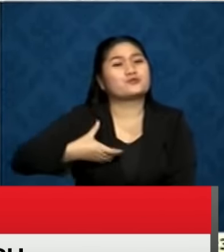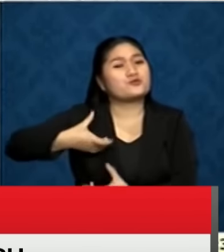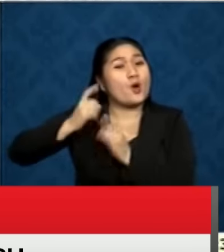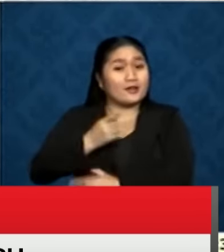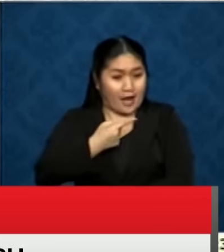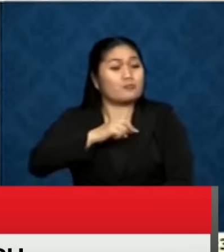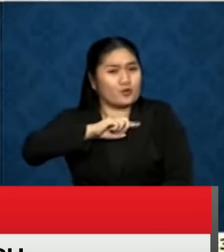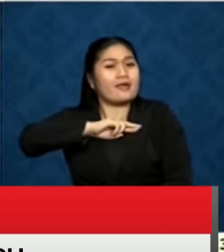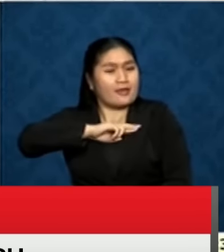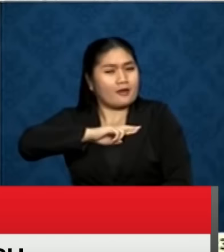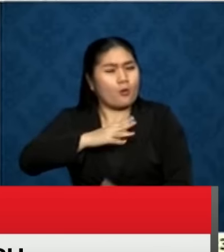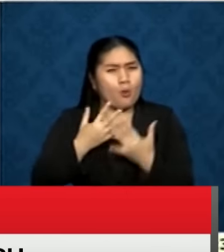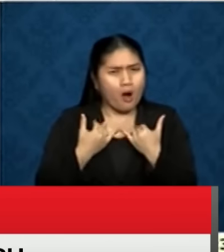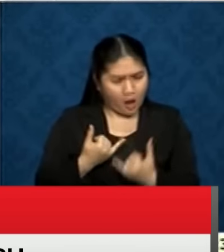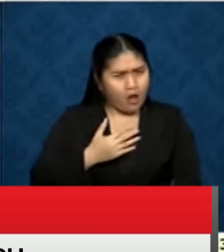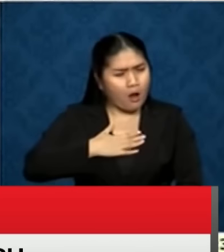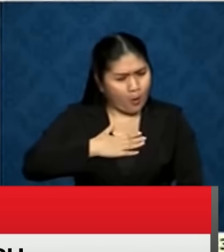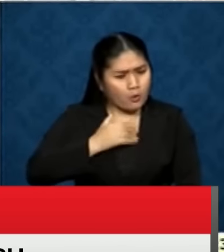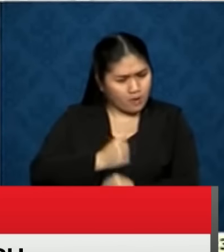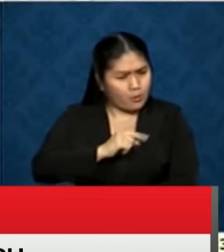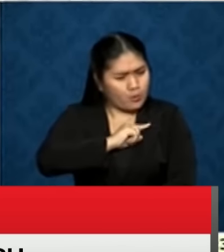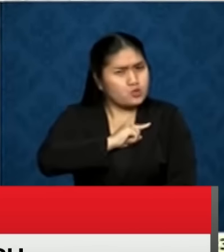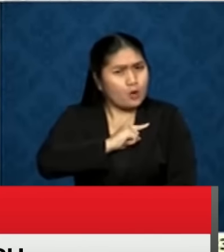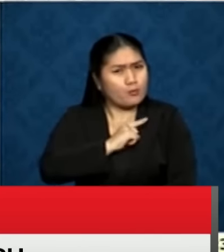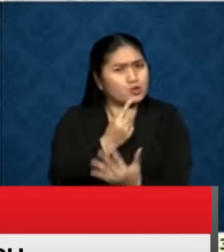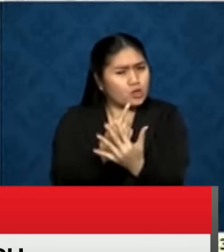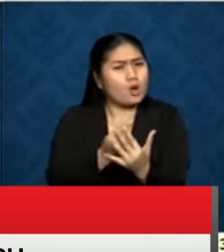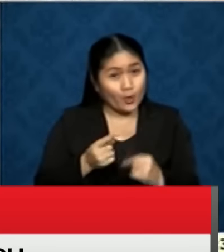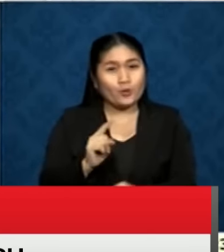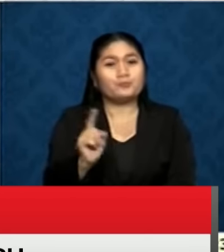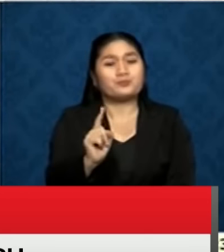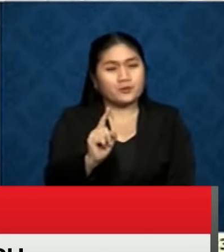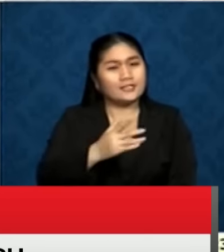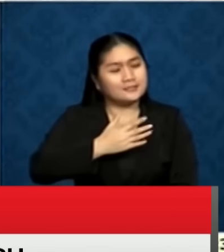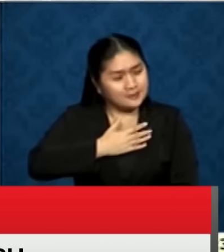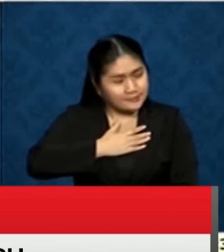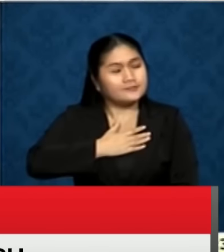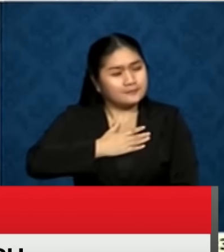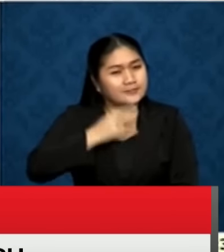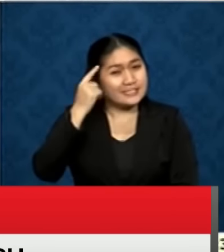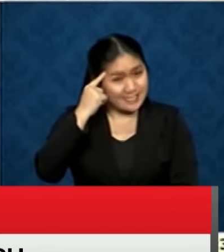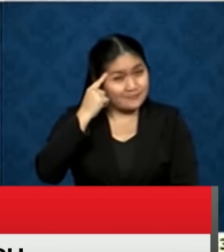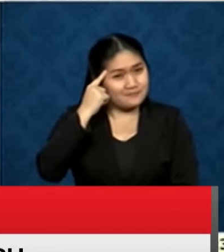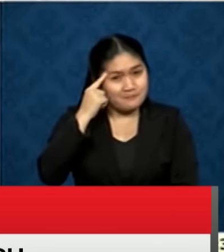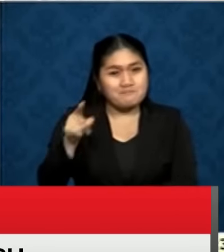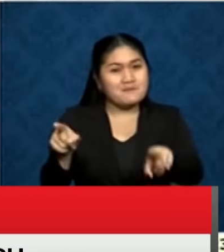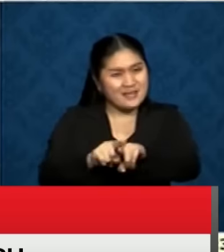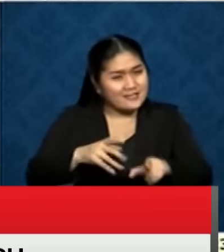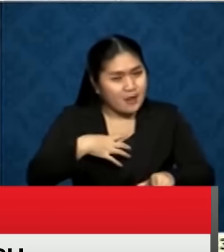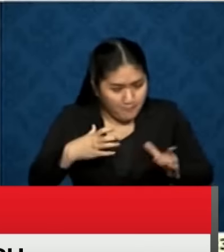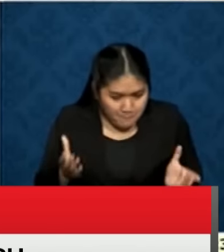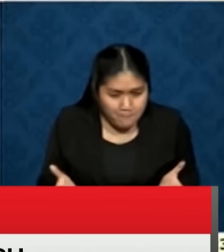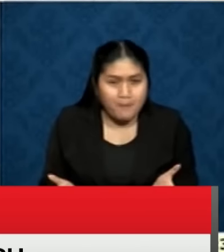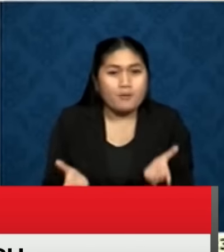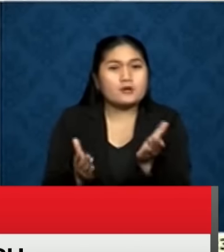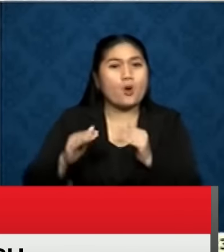ว่าวันนี้เรามาทำหน้าที่ในฐานะตัวแทนของพี่น้องประชาชนฉันเองก็จะเป็นส่วนหนึ่งของการผลักดันความฝันของ